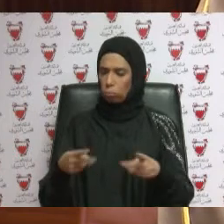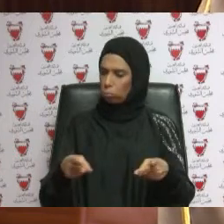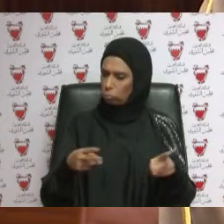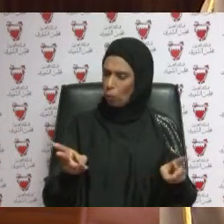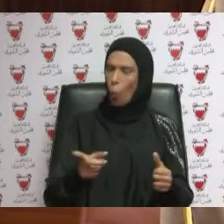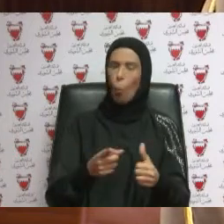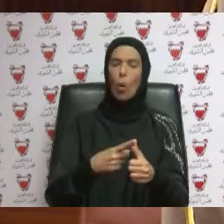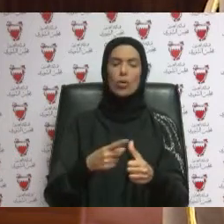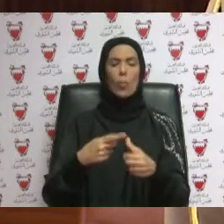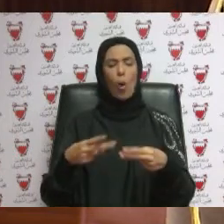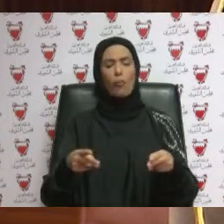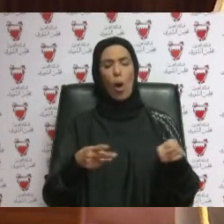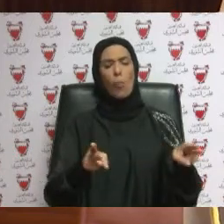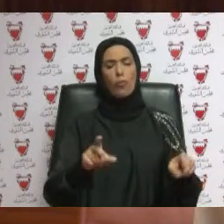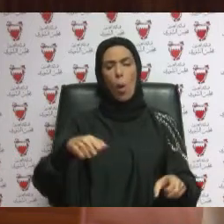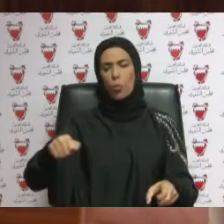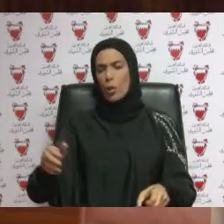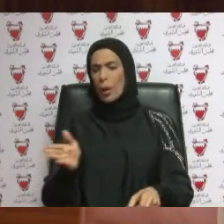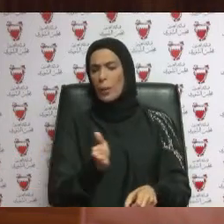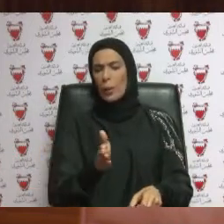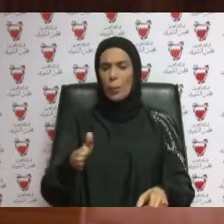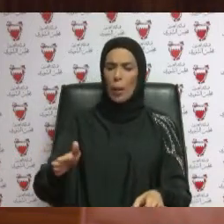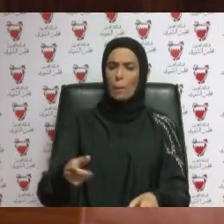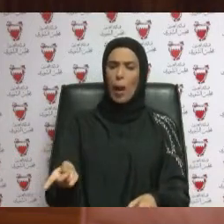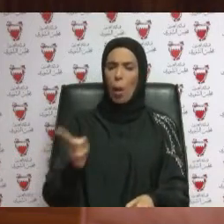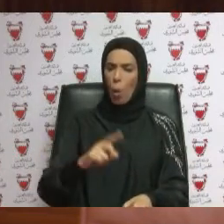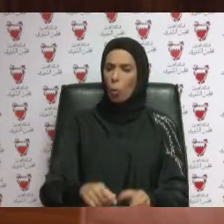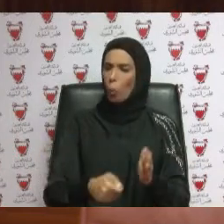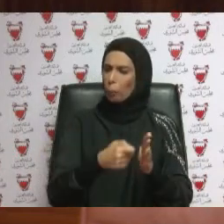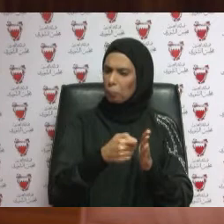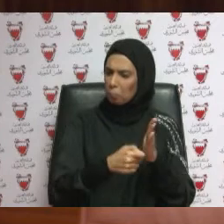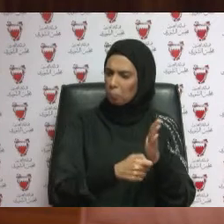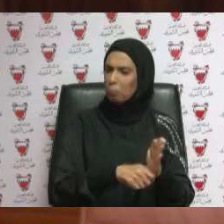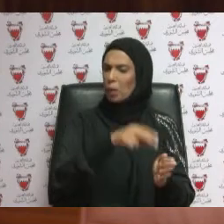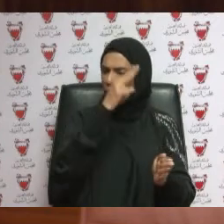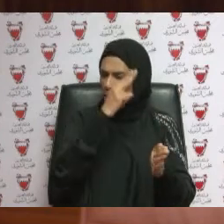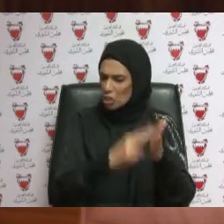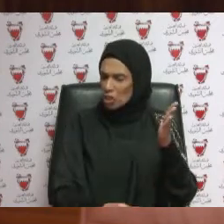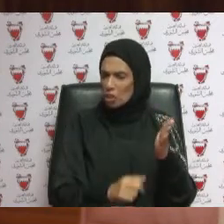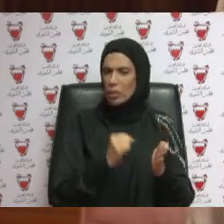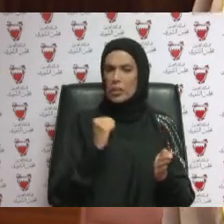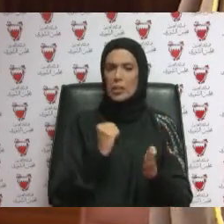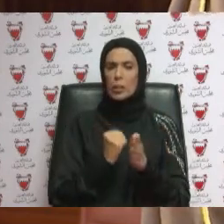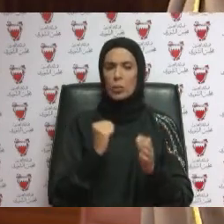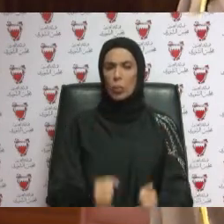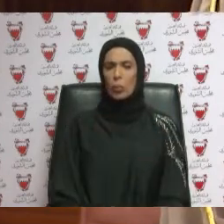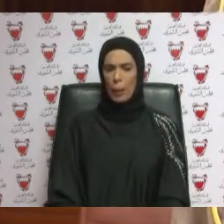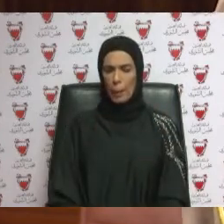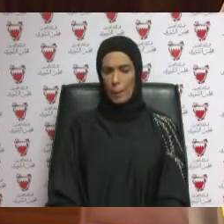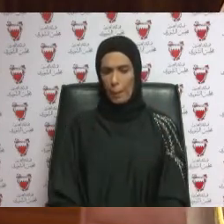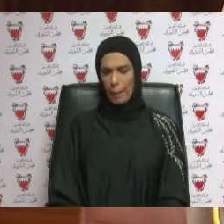موافقاتها هذا حتى يسجل العقد، فوضع مدة